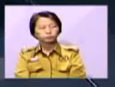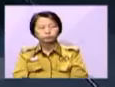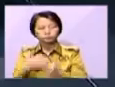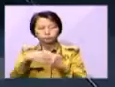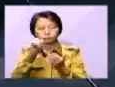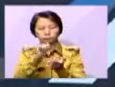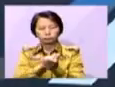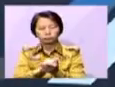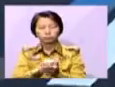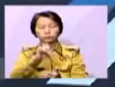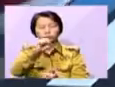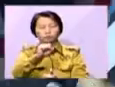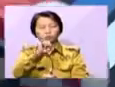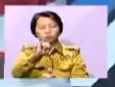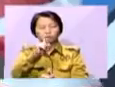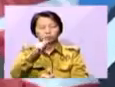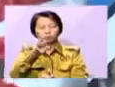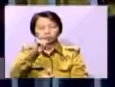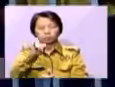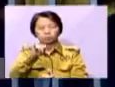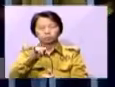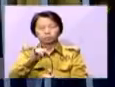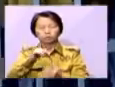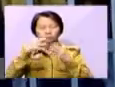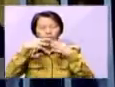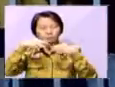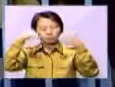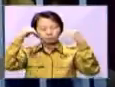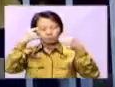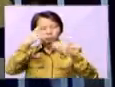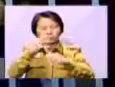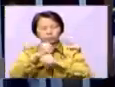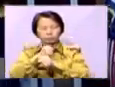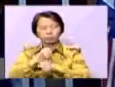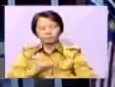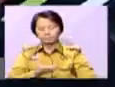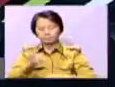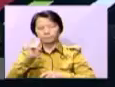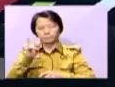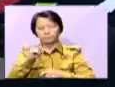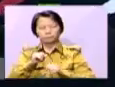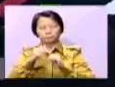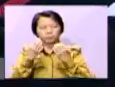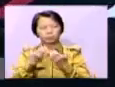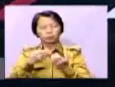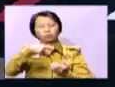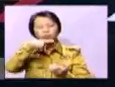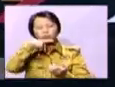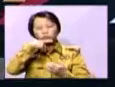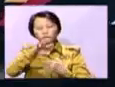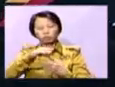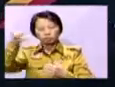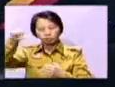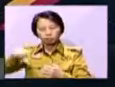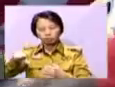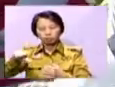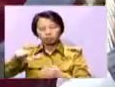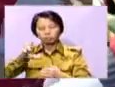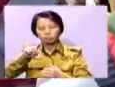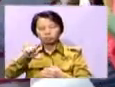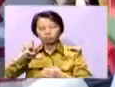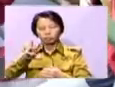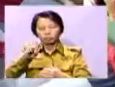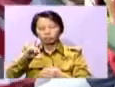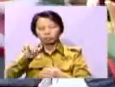Selepas itu giliran Siti Syazwana Ajak pula mencirikan Kim Silat untuk emas kedua dalam kategori kelas B Puteri selepas menundukkan Rawat D.